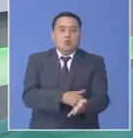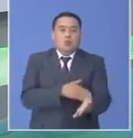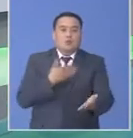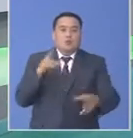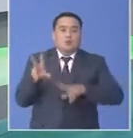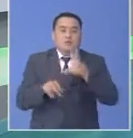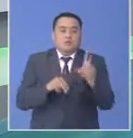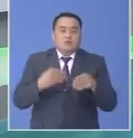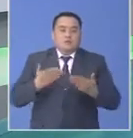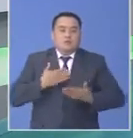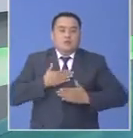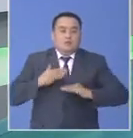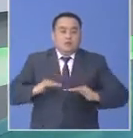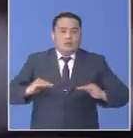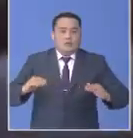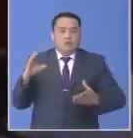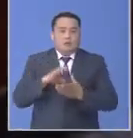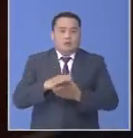узнавала наша съемочная группа.